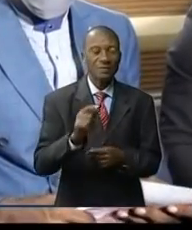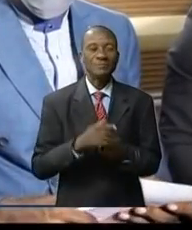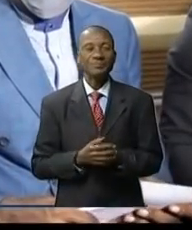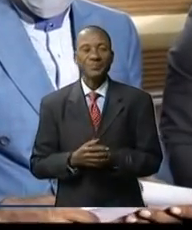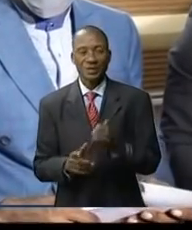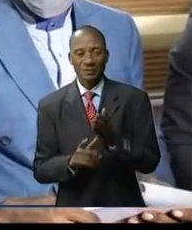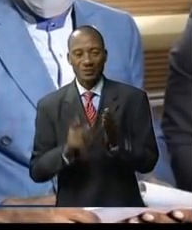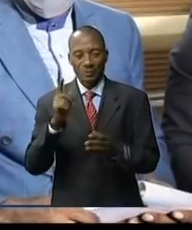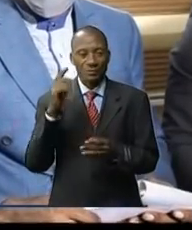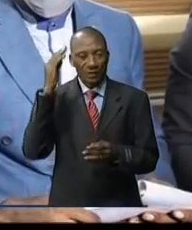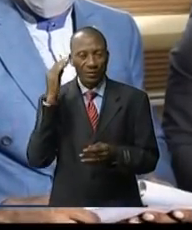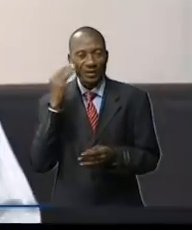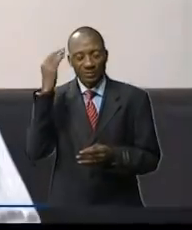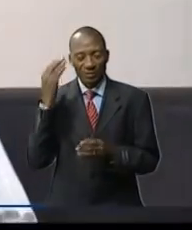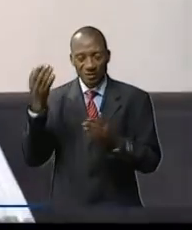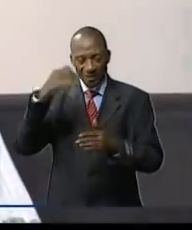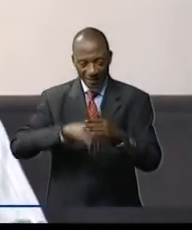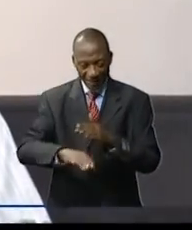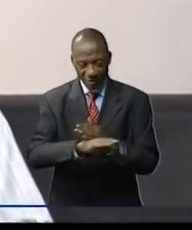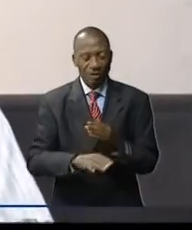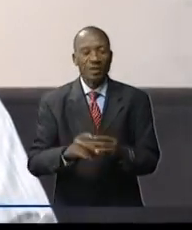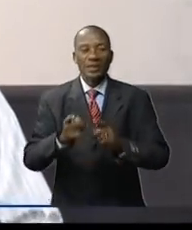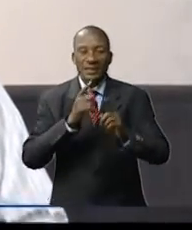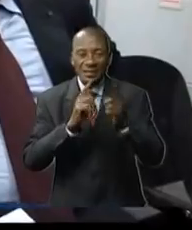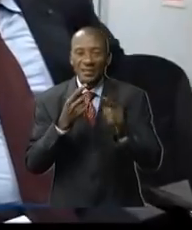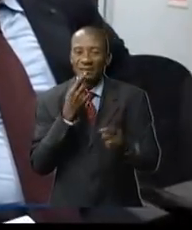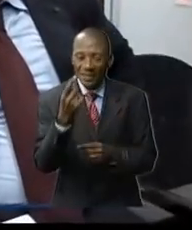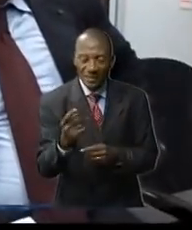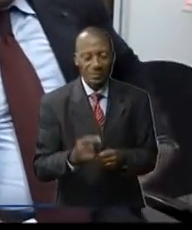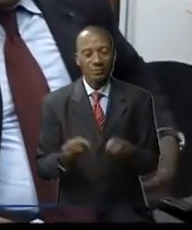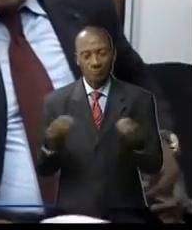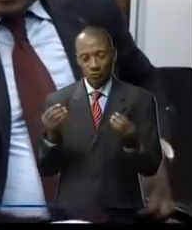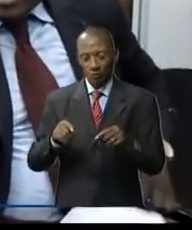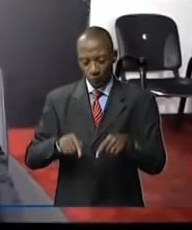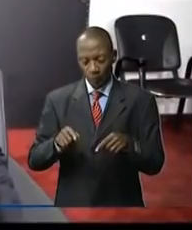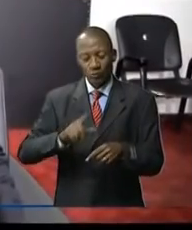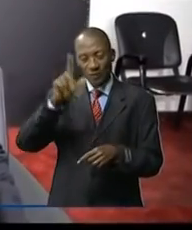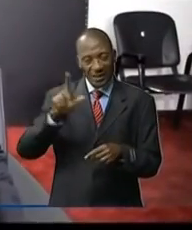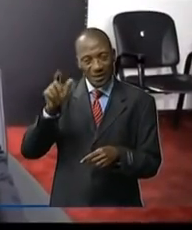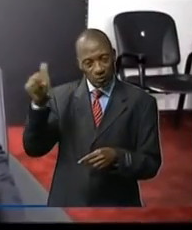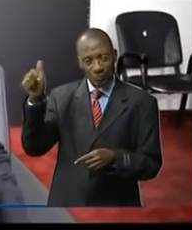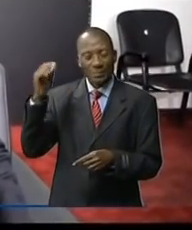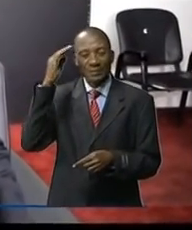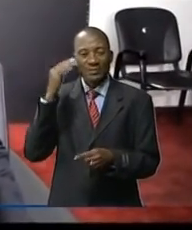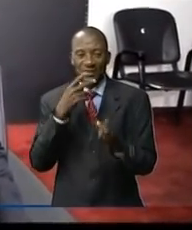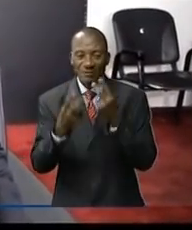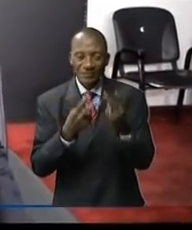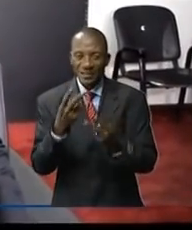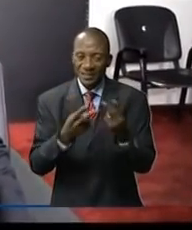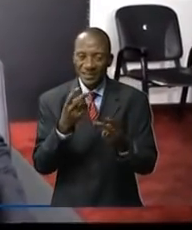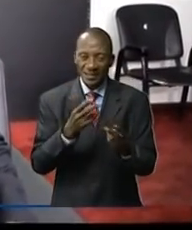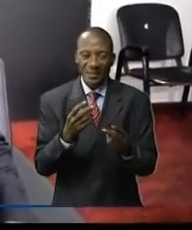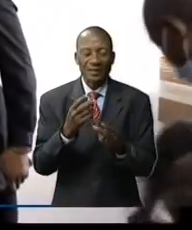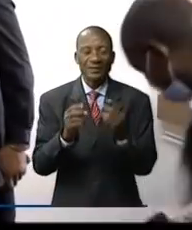vice-premier ministre et ministre de l'Intérieur, Daniel Asselo, qui a effectué, ce lundi 20 septembre 2021, une visite éclair à